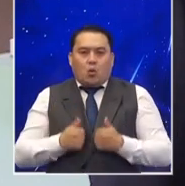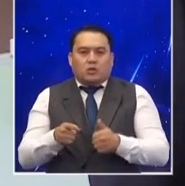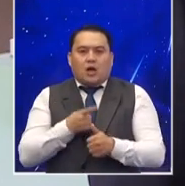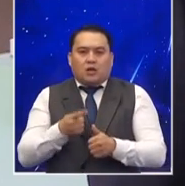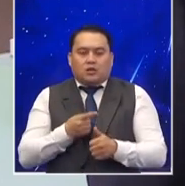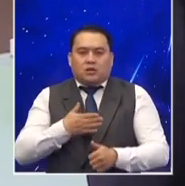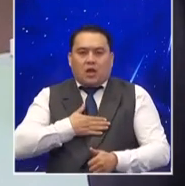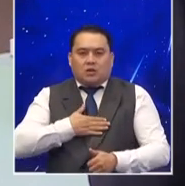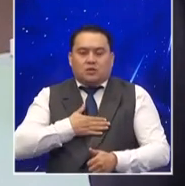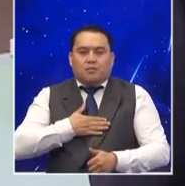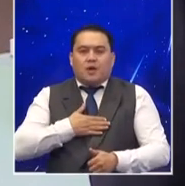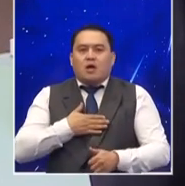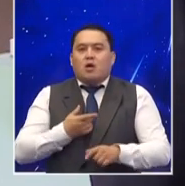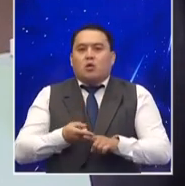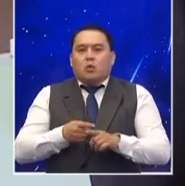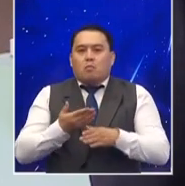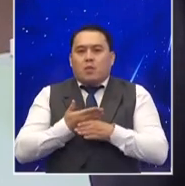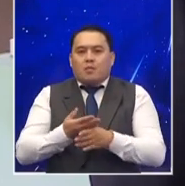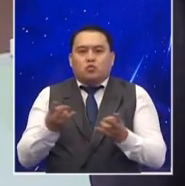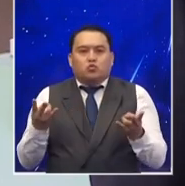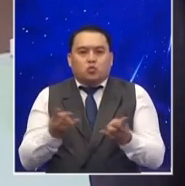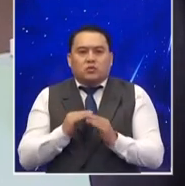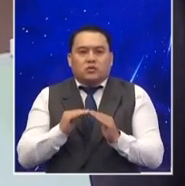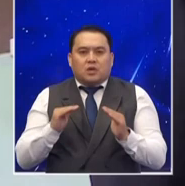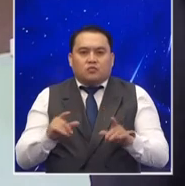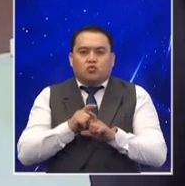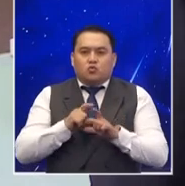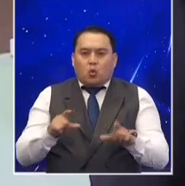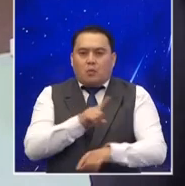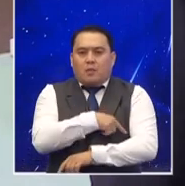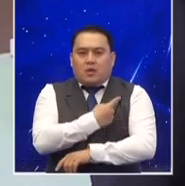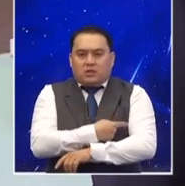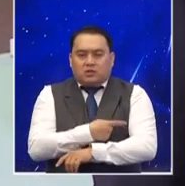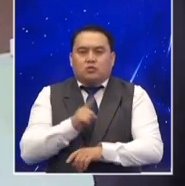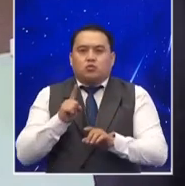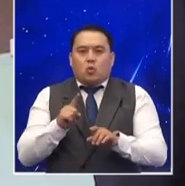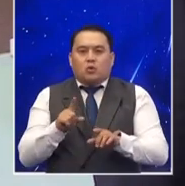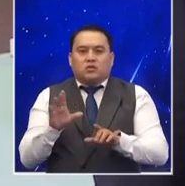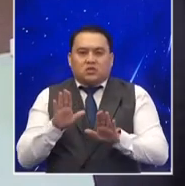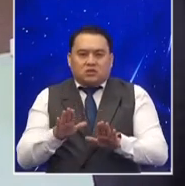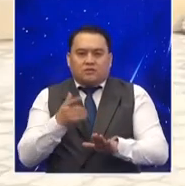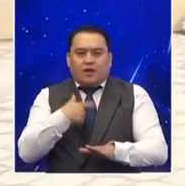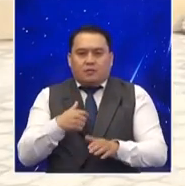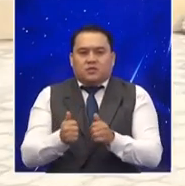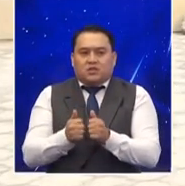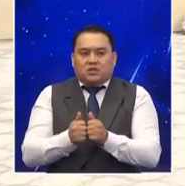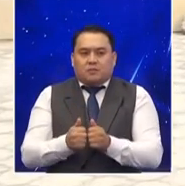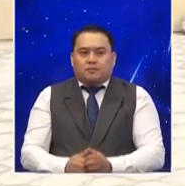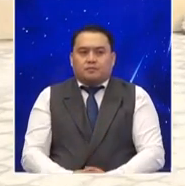называем его нашим односельчанином. Он помог нуждающимся детям, школам и больницам не только в своем селе, но и в соседнем.